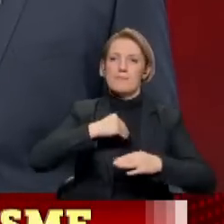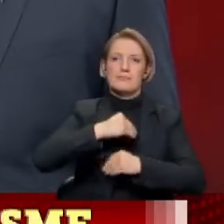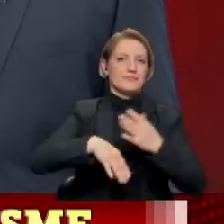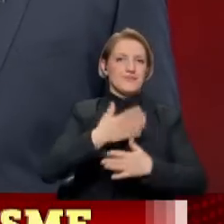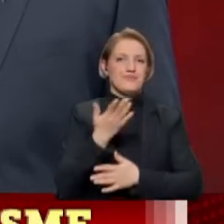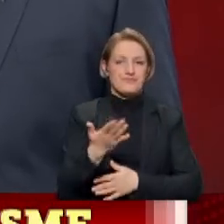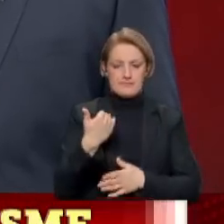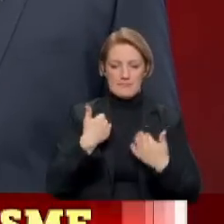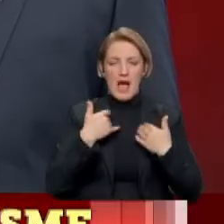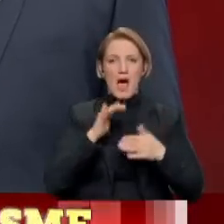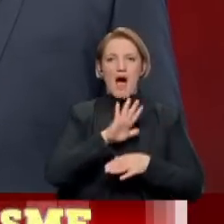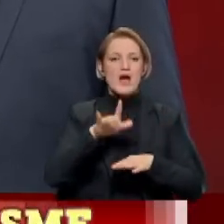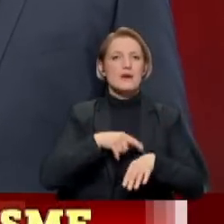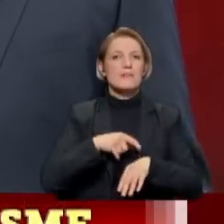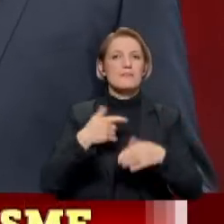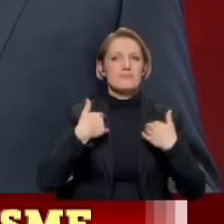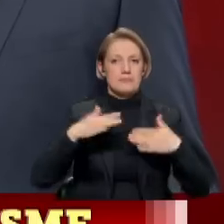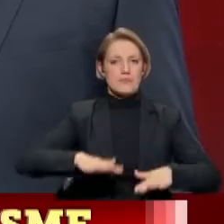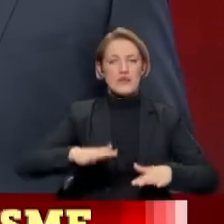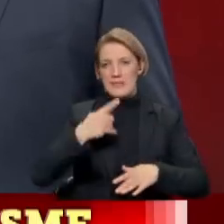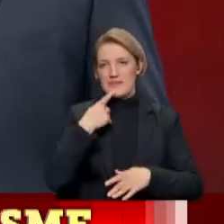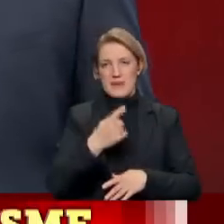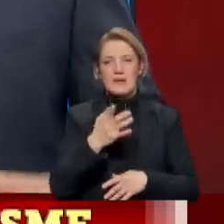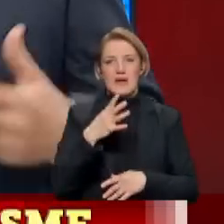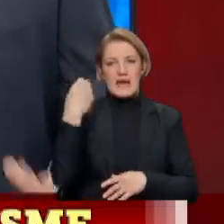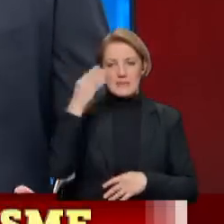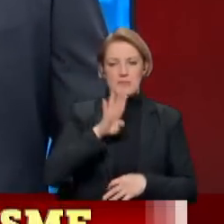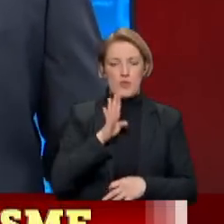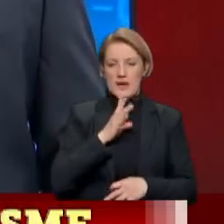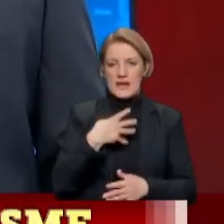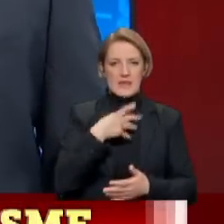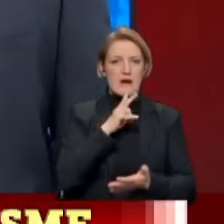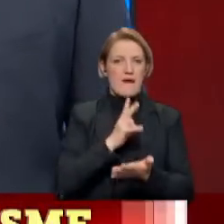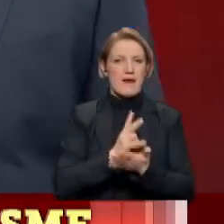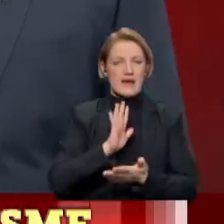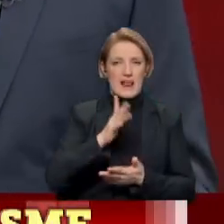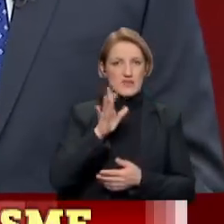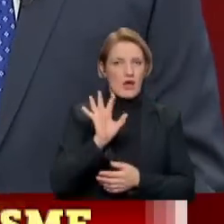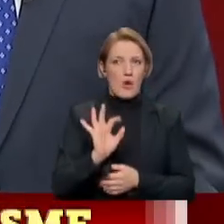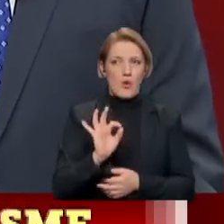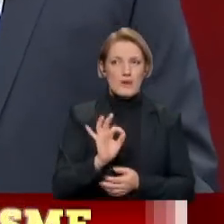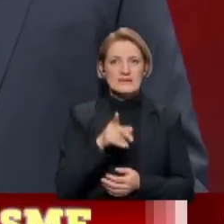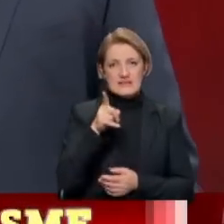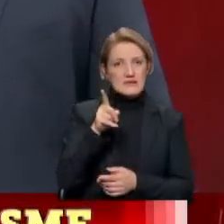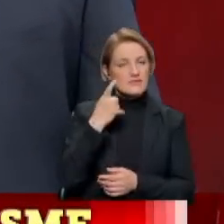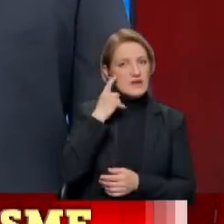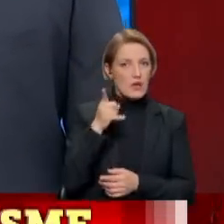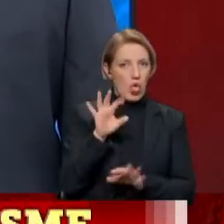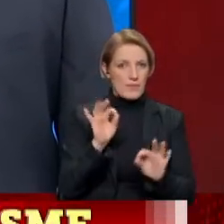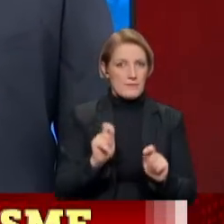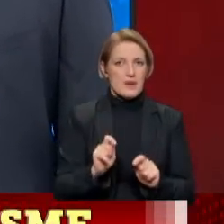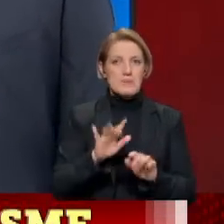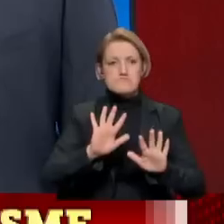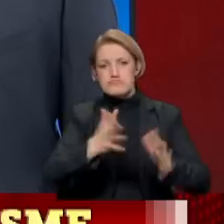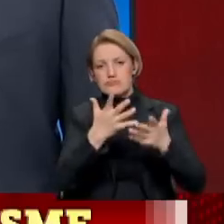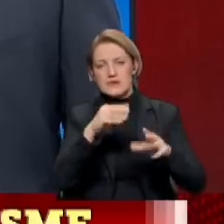Her şeye rağmen ben buradayım diyebilir. Bu Sayın İmamoğlu'nun kendi tercihidir, kendi geleceğiyle ilgili. Sizce öyle mi yapmalıdır? Denklemleri